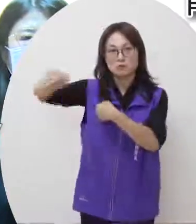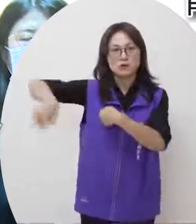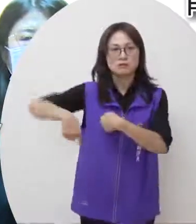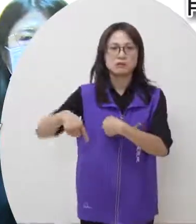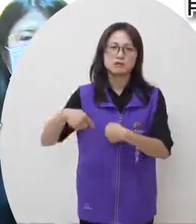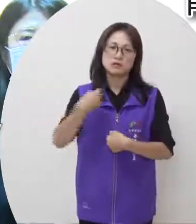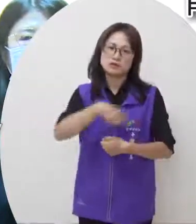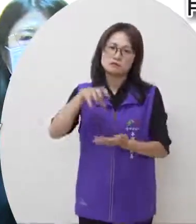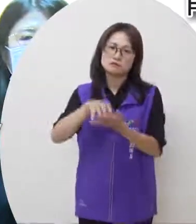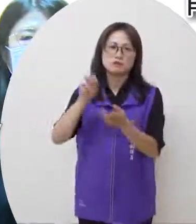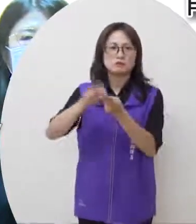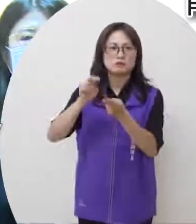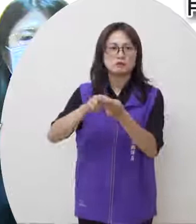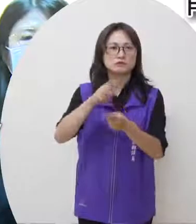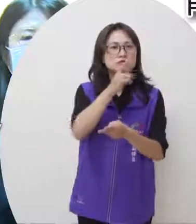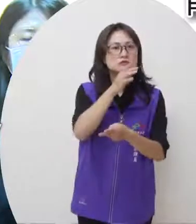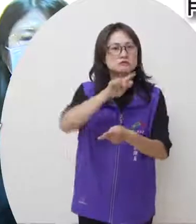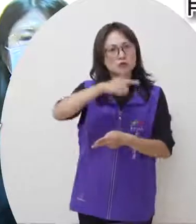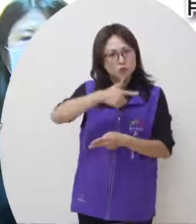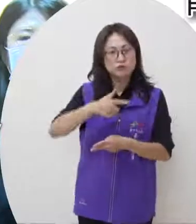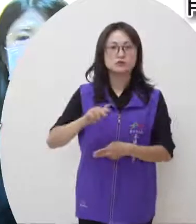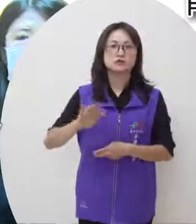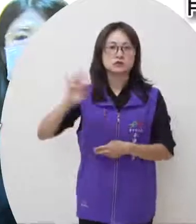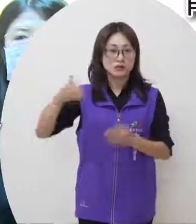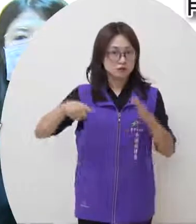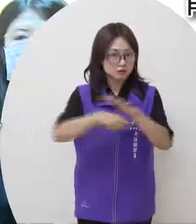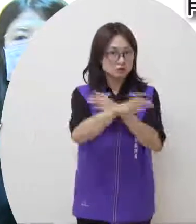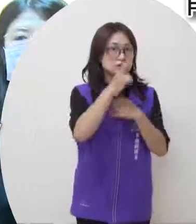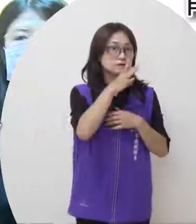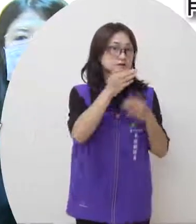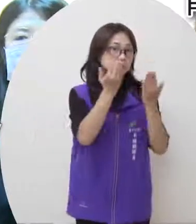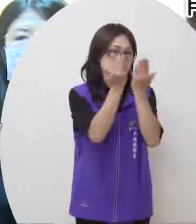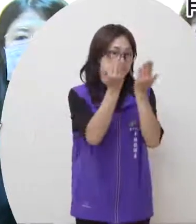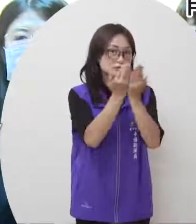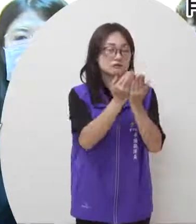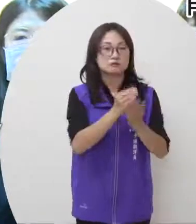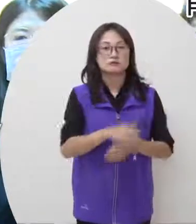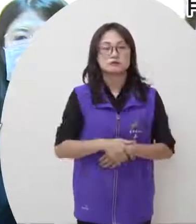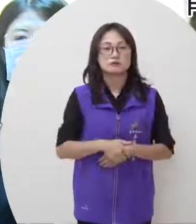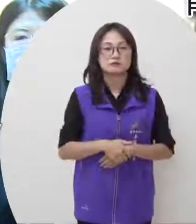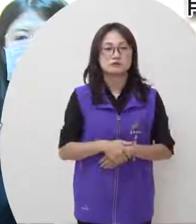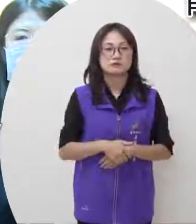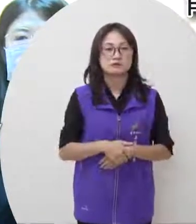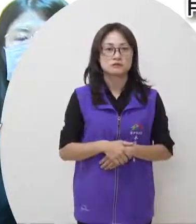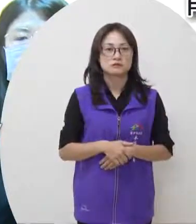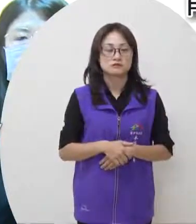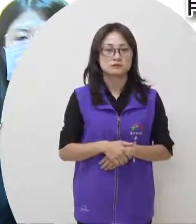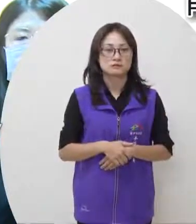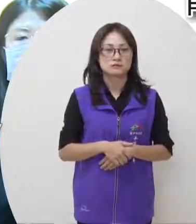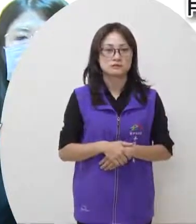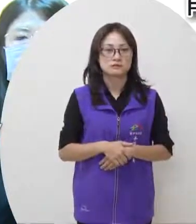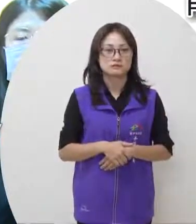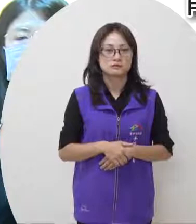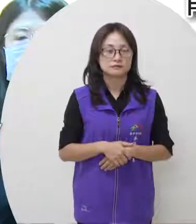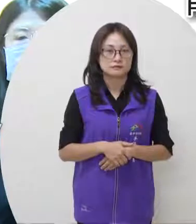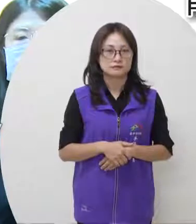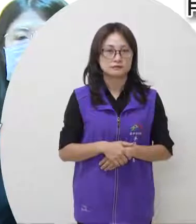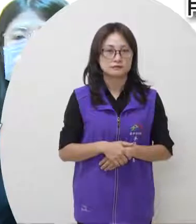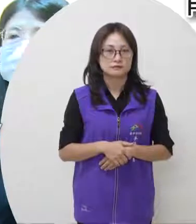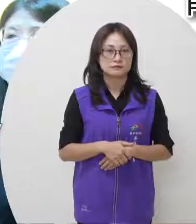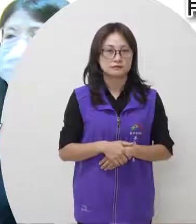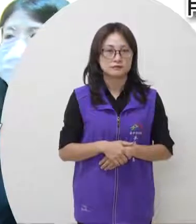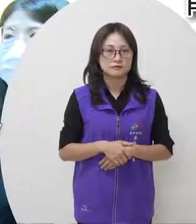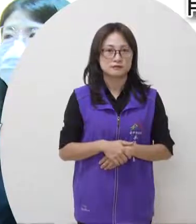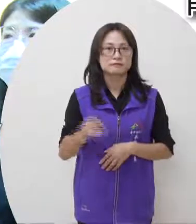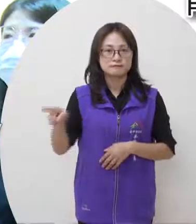台中市的这些需求？所以第二个族群，这些非涉及台中市但是是在台中市就读的学生也